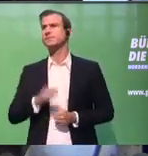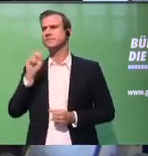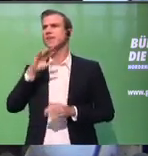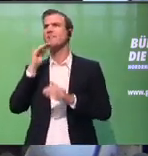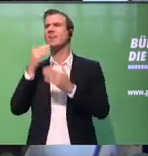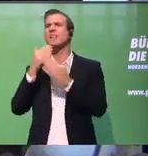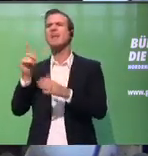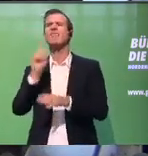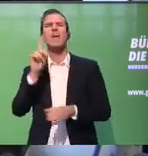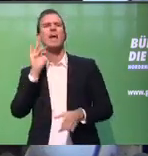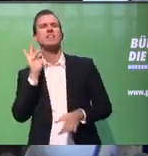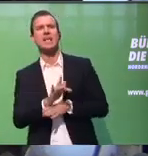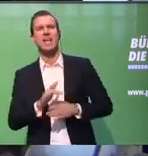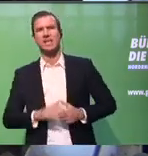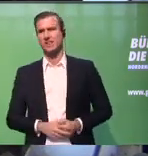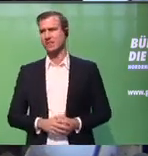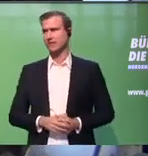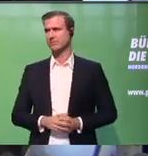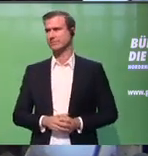Dankeschön. Gibt es Gegenstimmen?